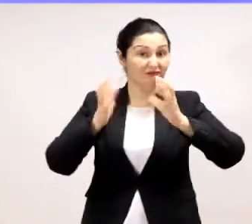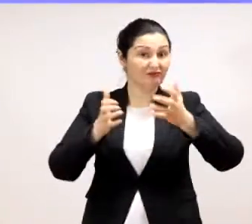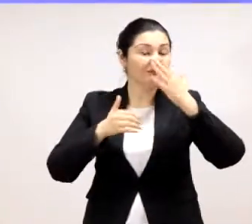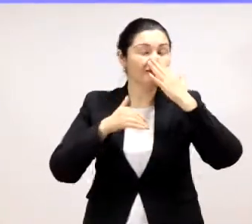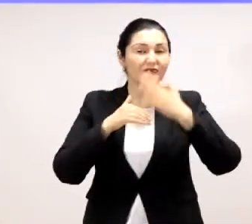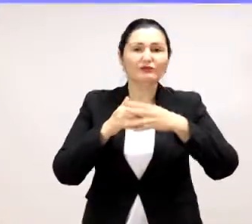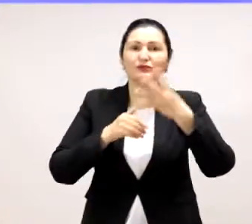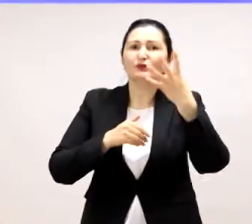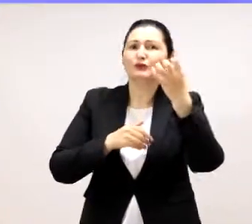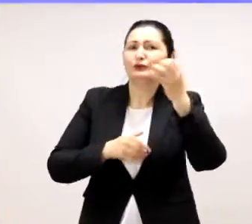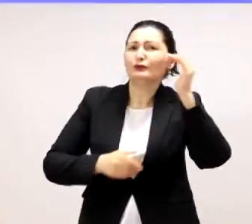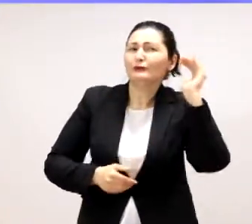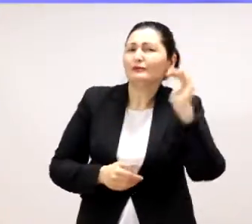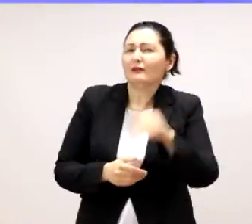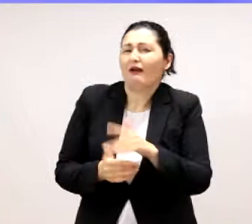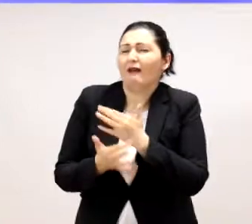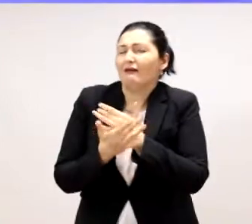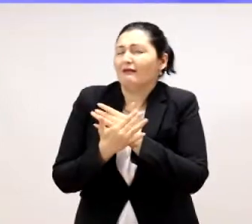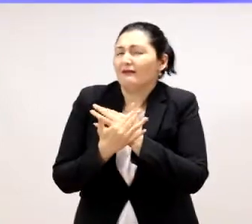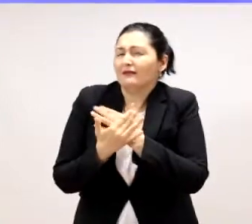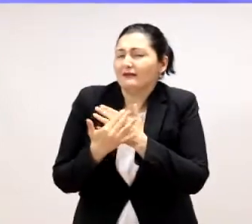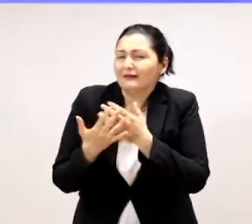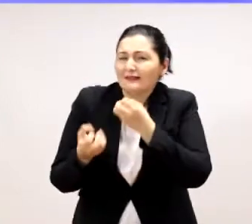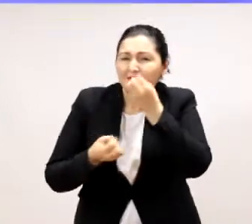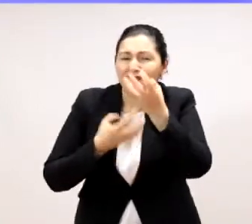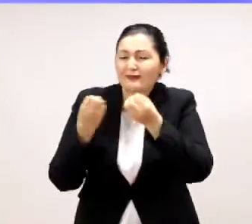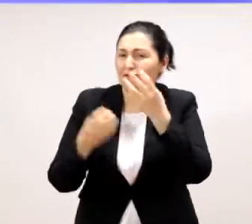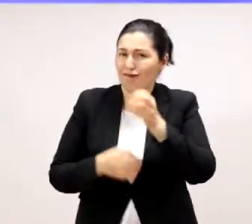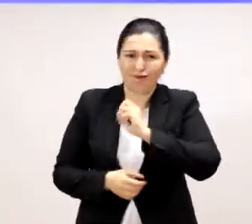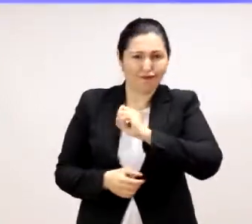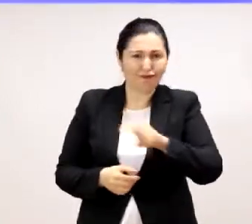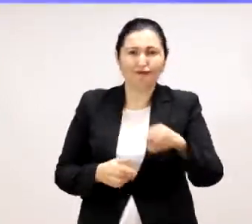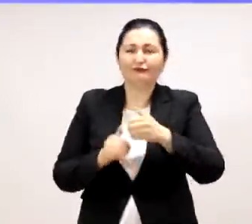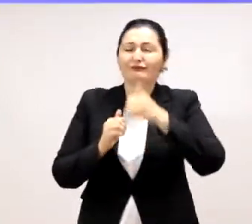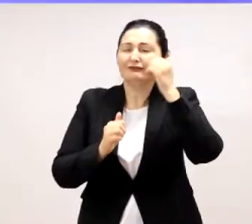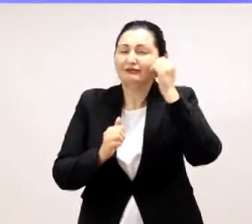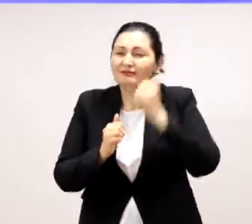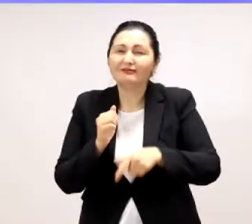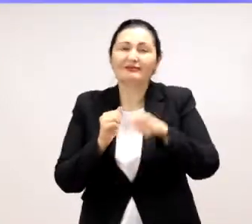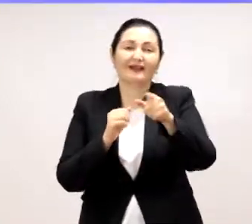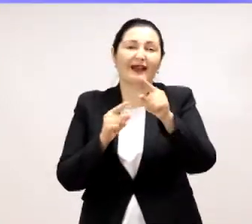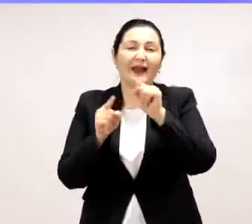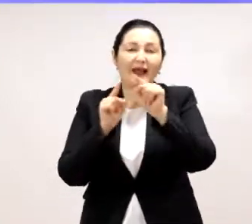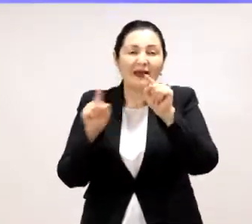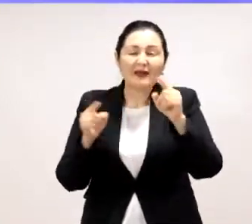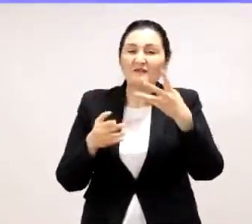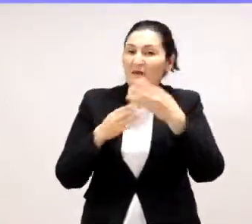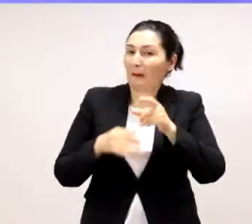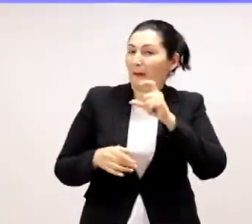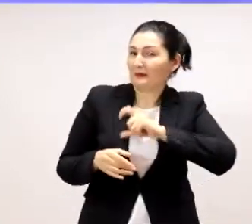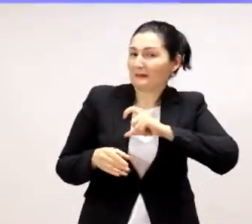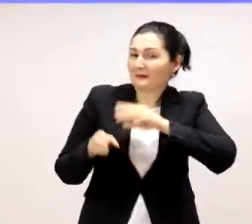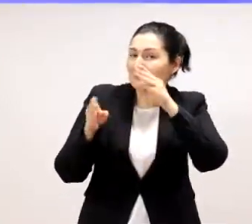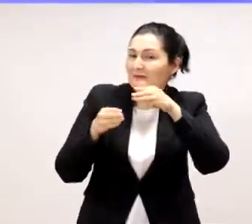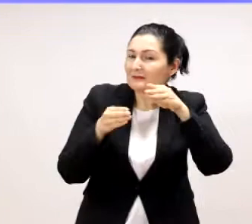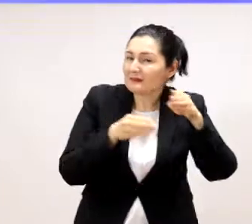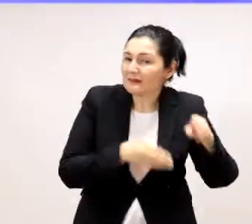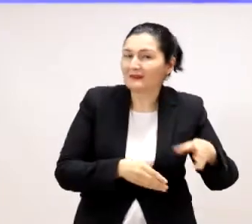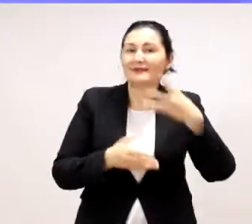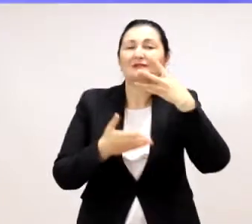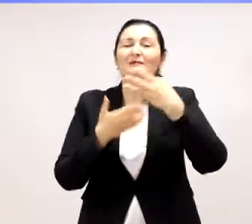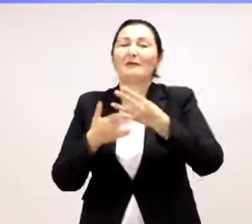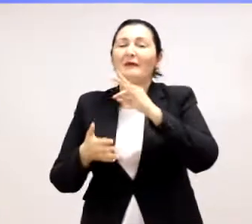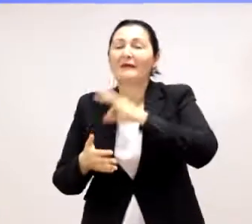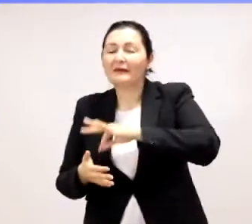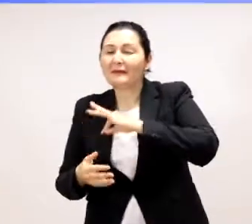قریب 400 هزار نمودی گلها موجود بوده، هر یکی آنها خصلت و نیازهای خاص خود